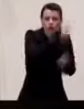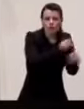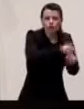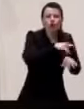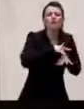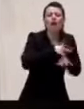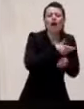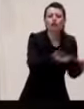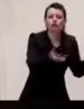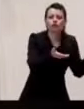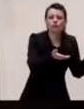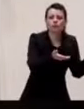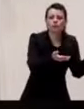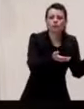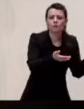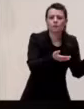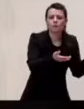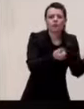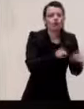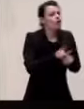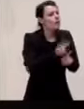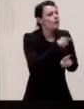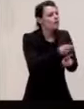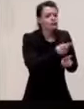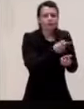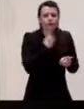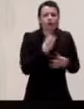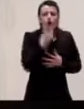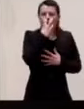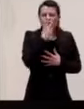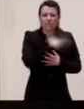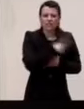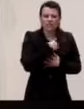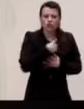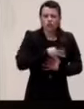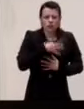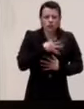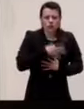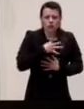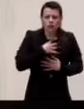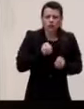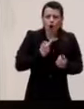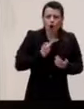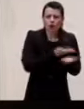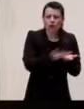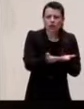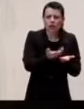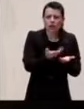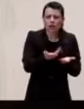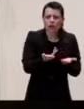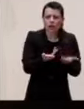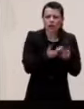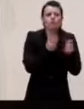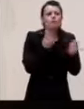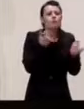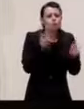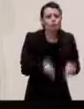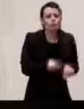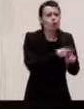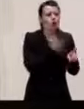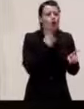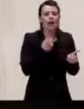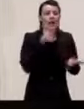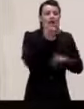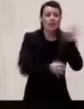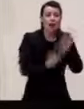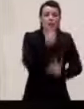fatica non riescono a sopportare l'ossigeno e molte volte non sono in grado di sopportare una terapia